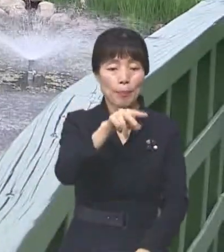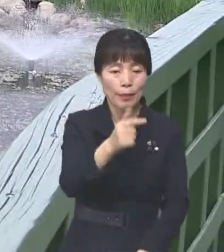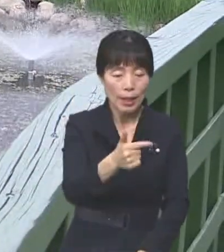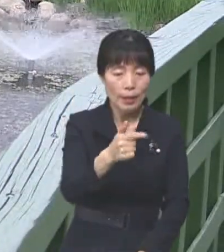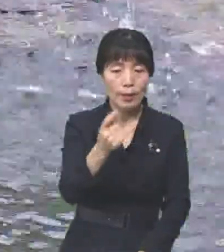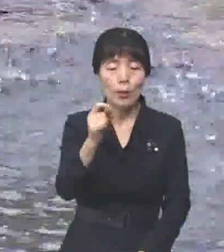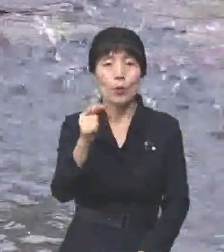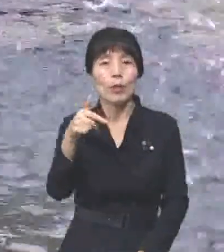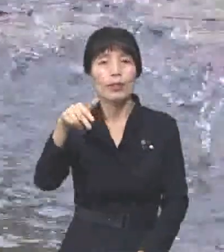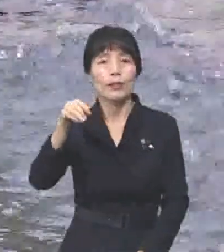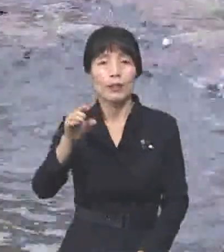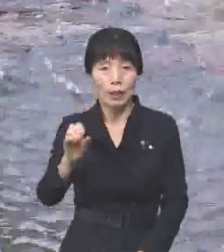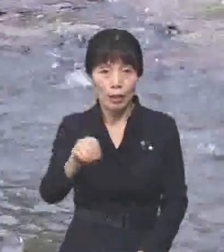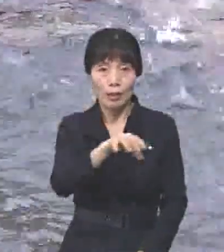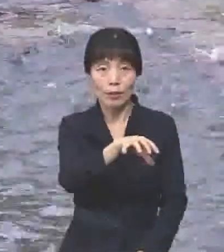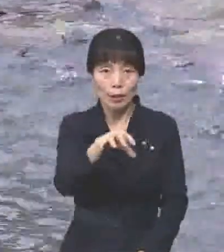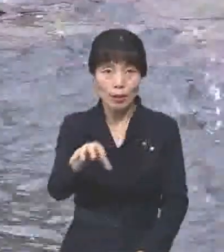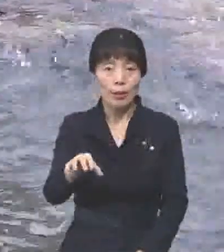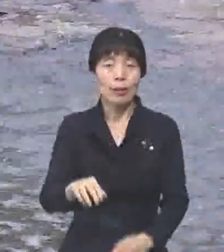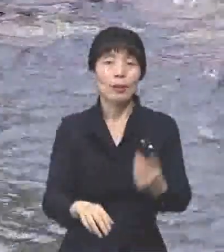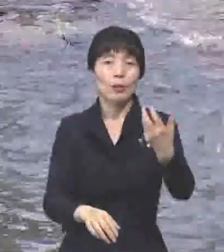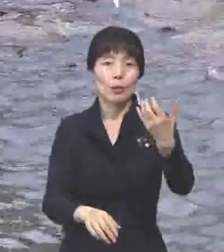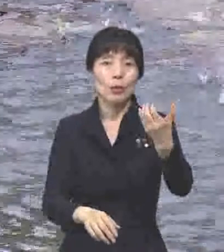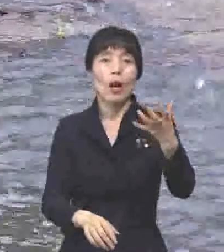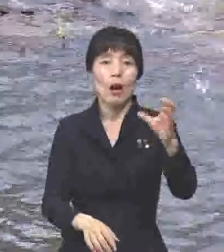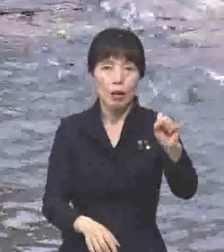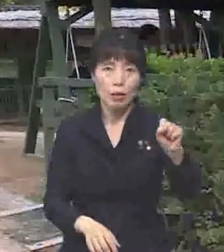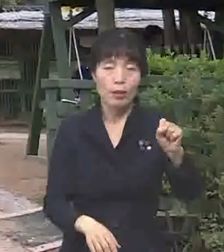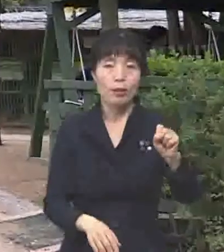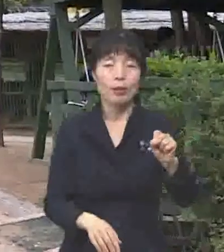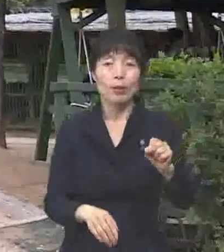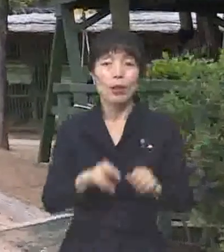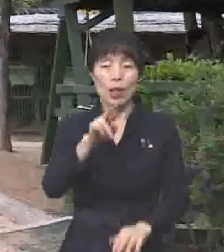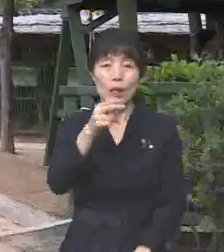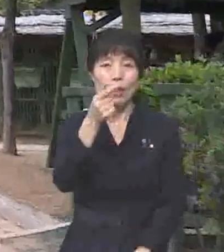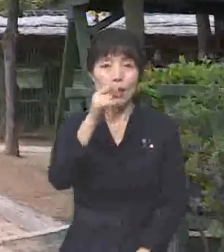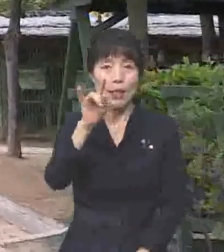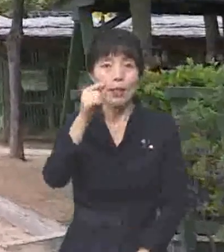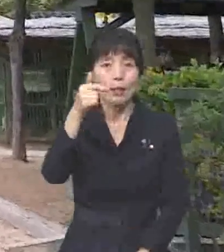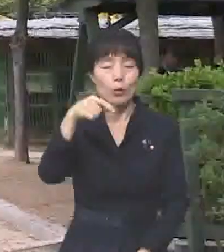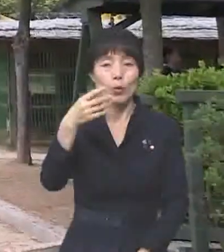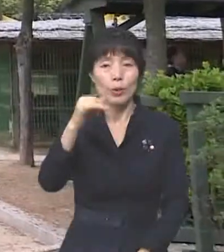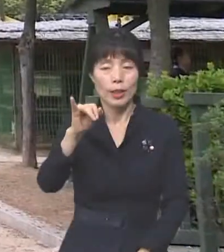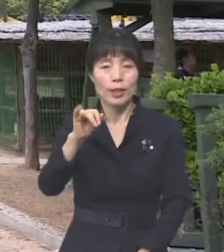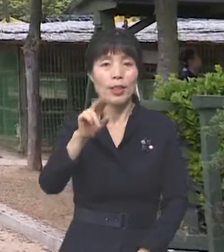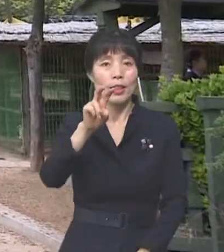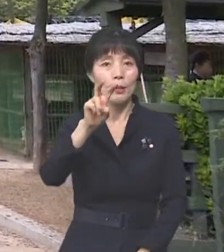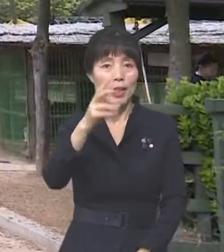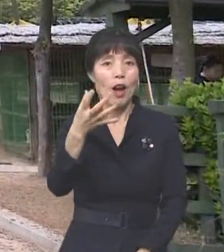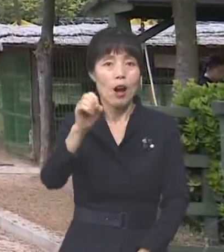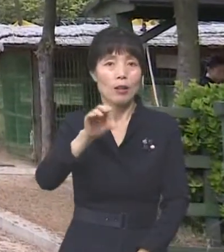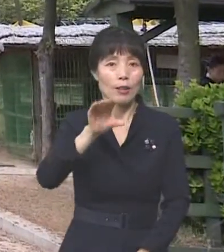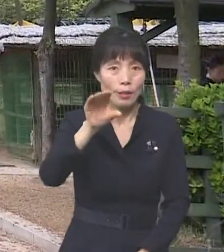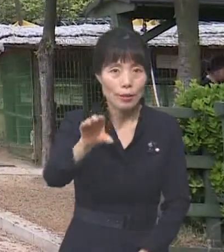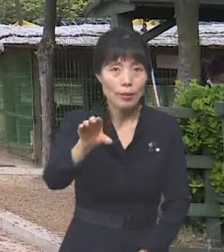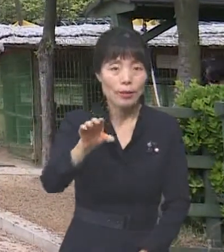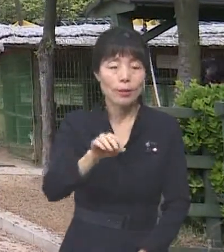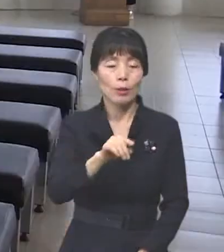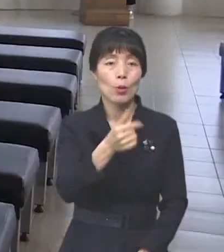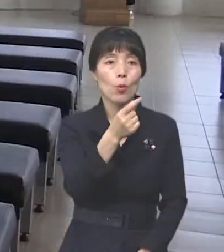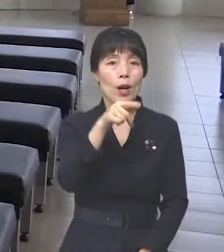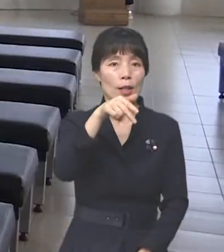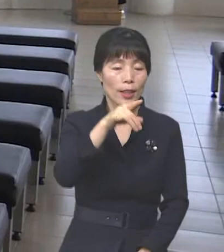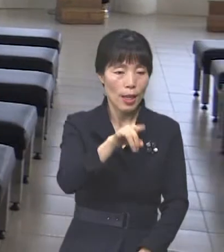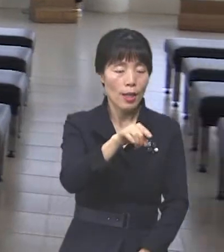관천 근린공원 조성에 각각 90억 원, 강화 해누리공원 건설에 22억 원, 여기에